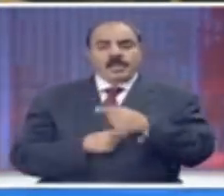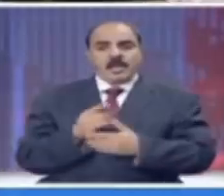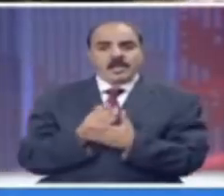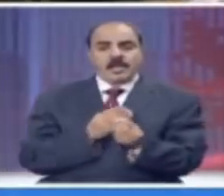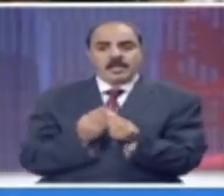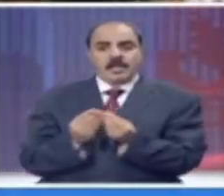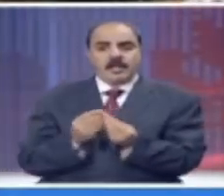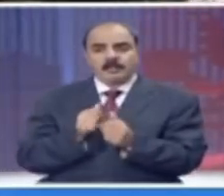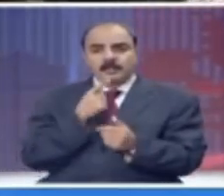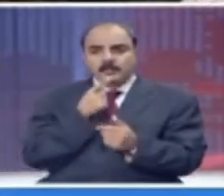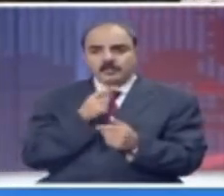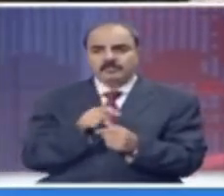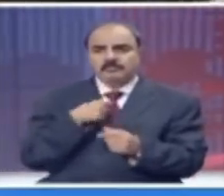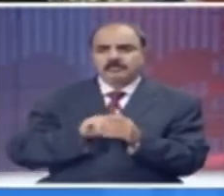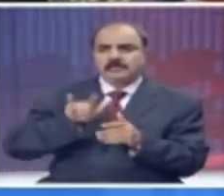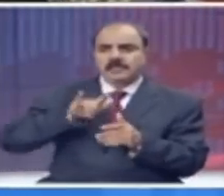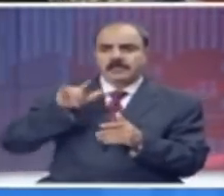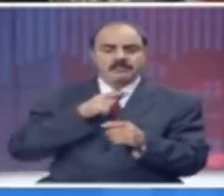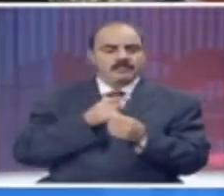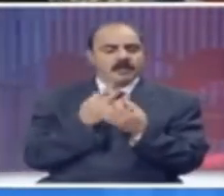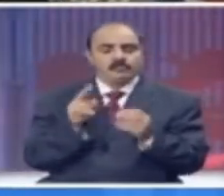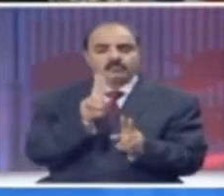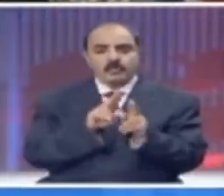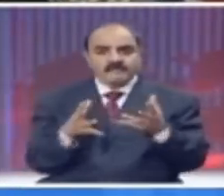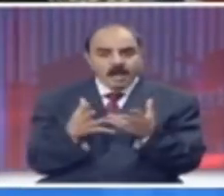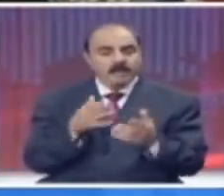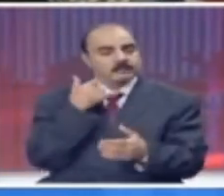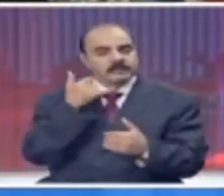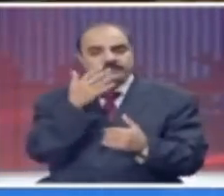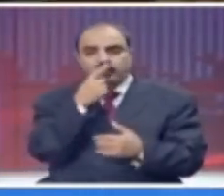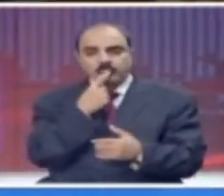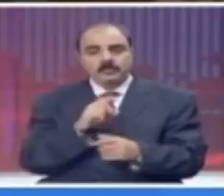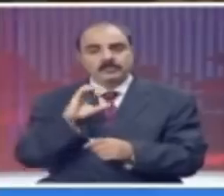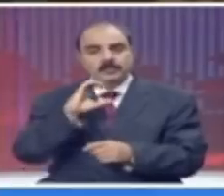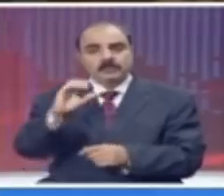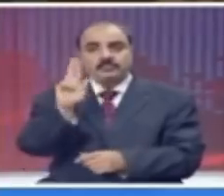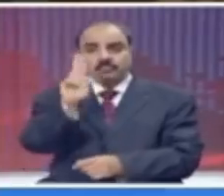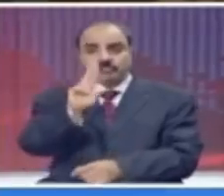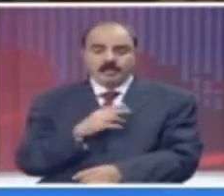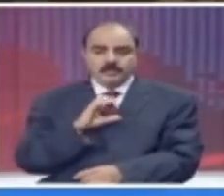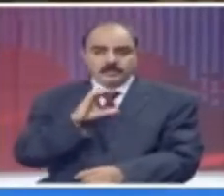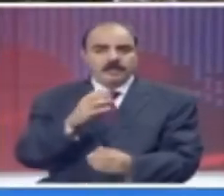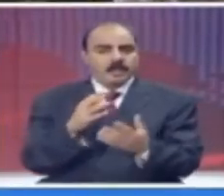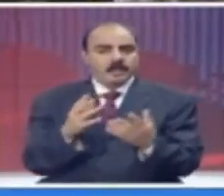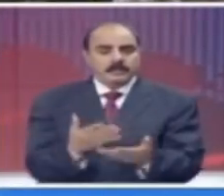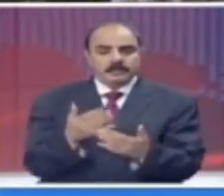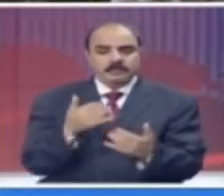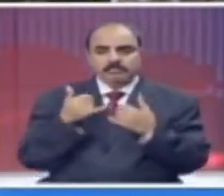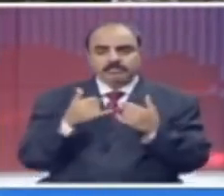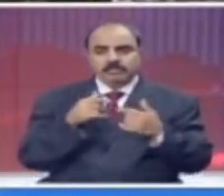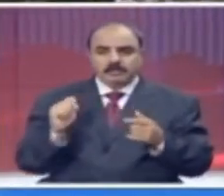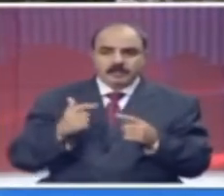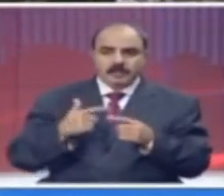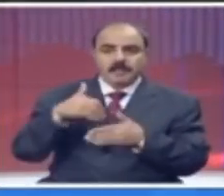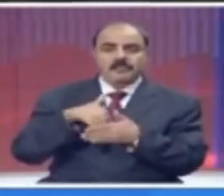تتلقى غرفة العمليات التابعة لوزارة الهجرة كافة استفسارات المصريين في الخارج والمتعلقة بالعملية الانتخابية في إطار